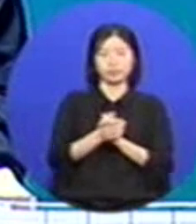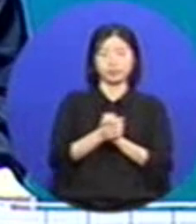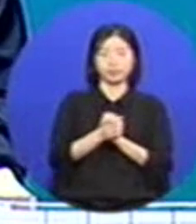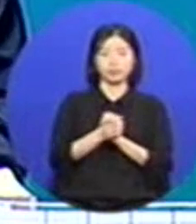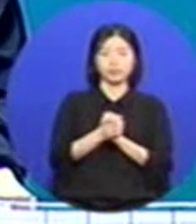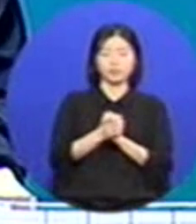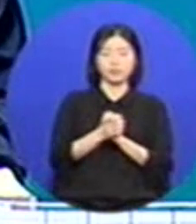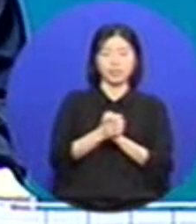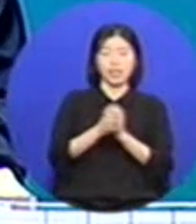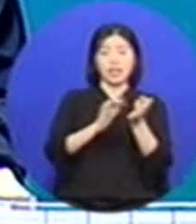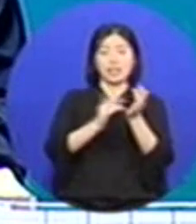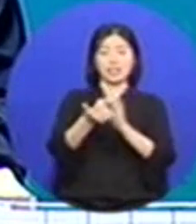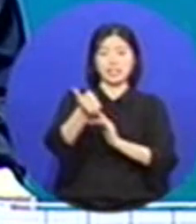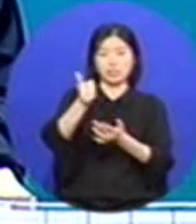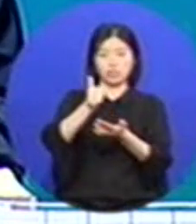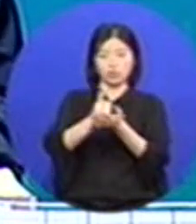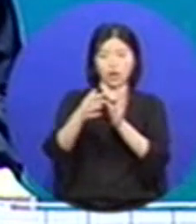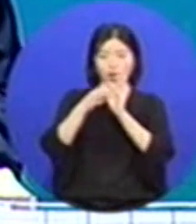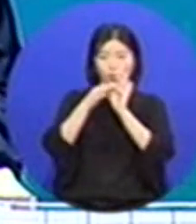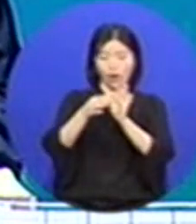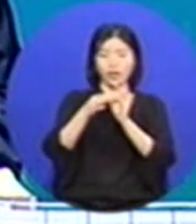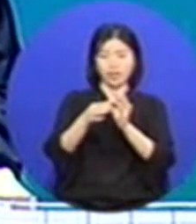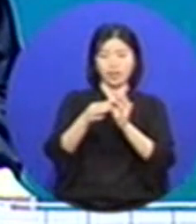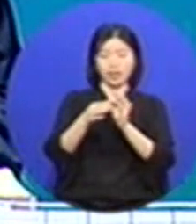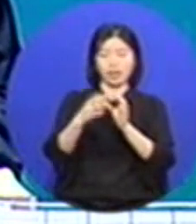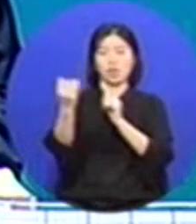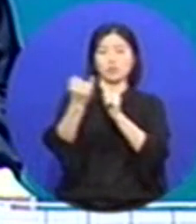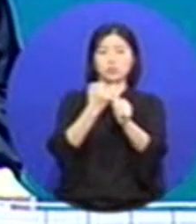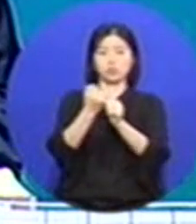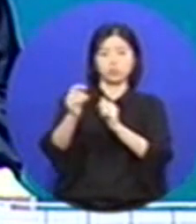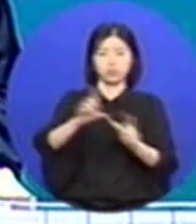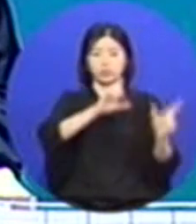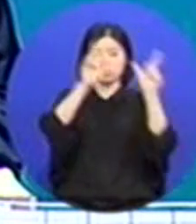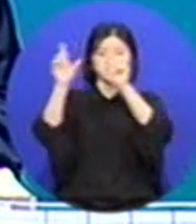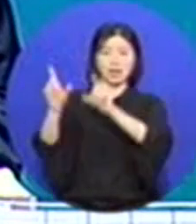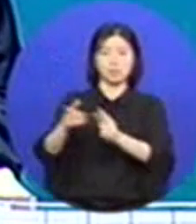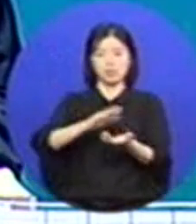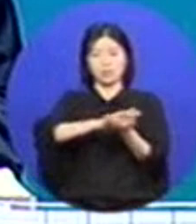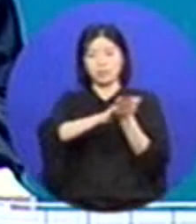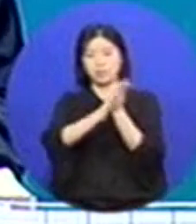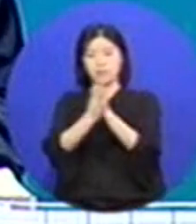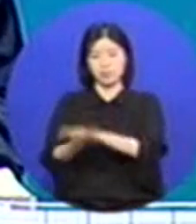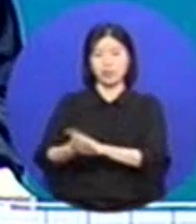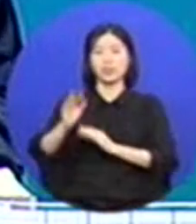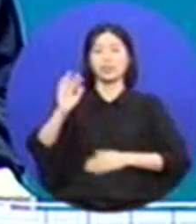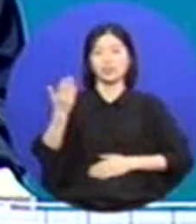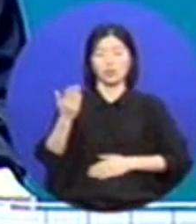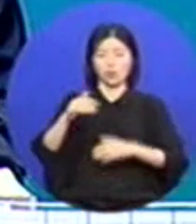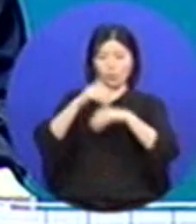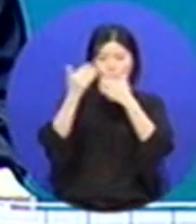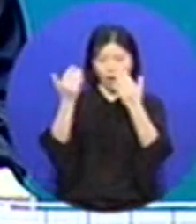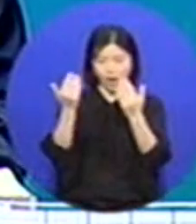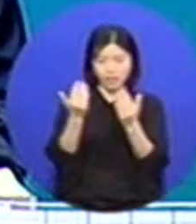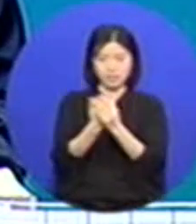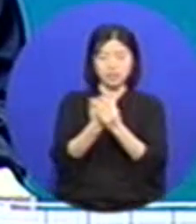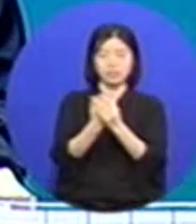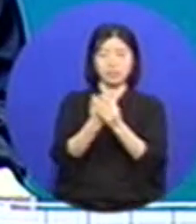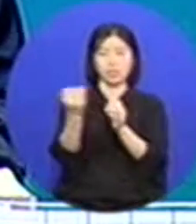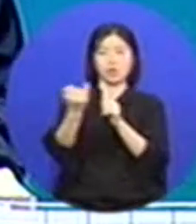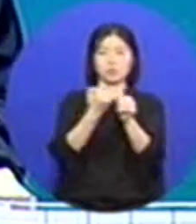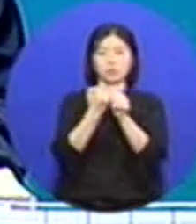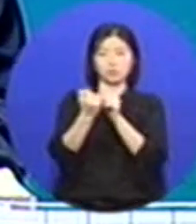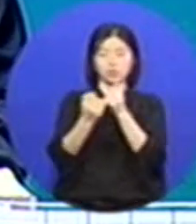예수님과의 관계가 부부 삶을 변화시키는 거예요 완전히 부부를